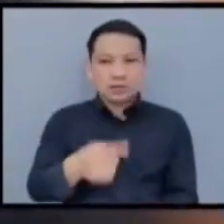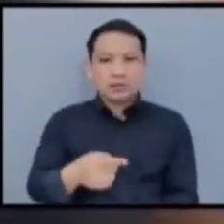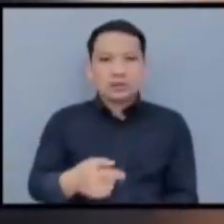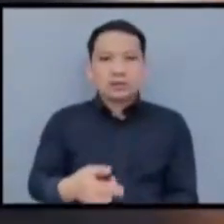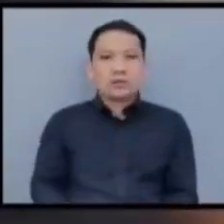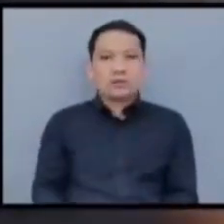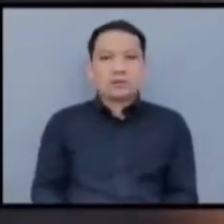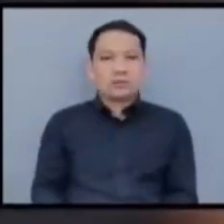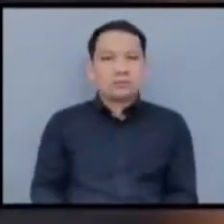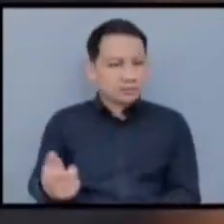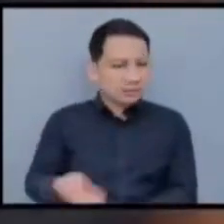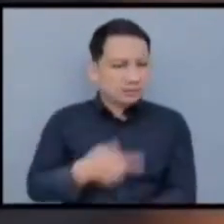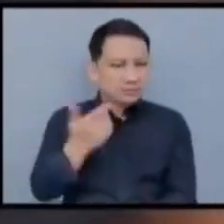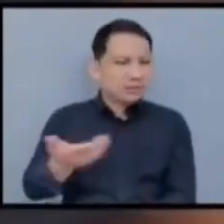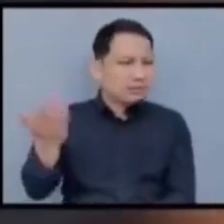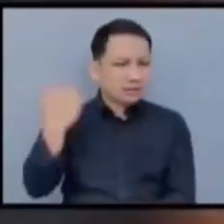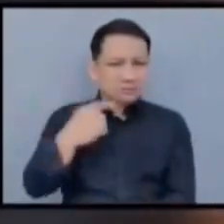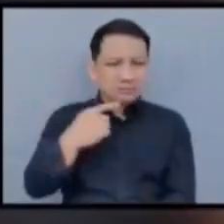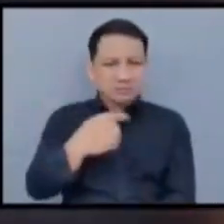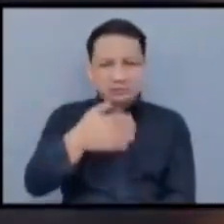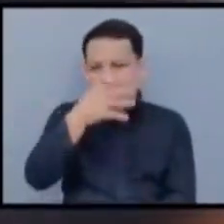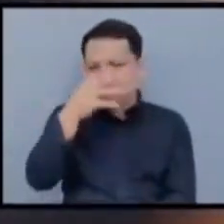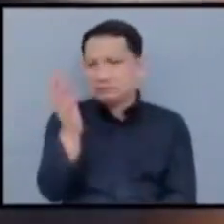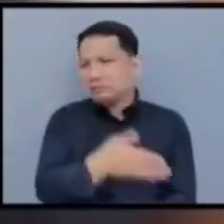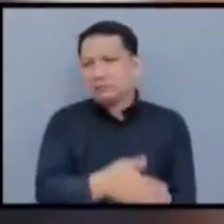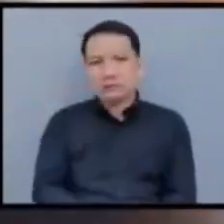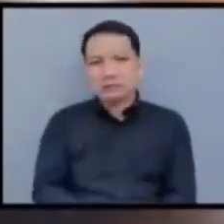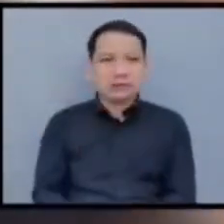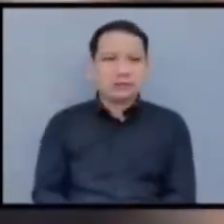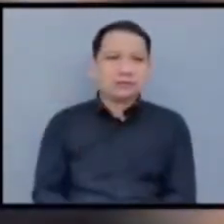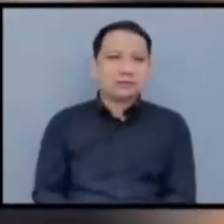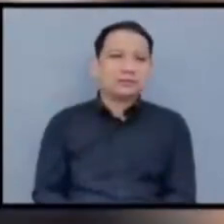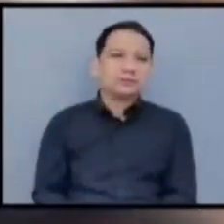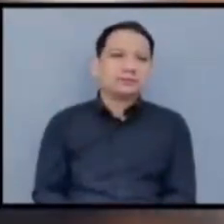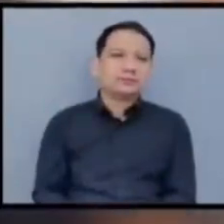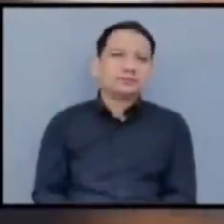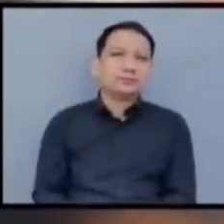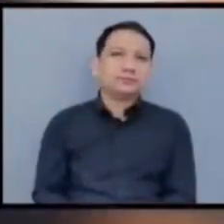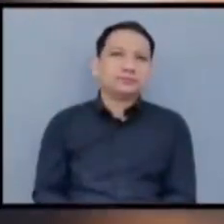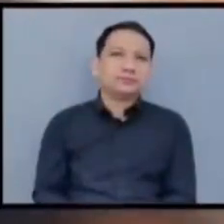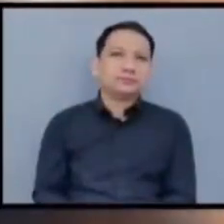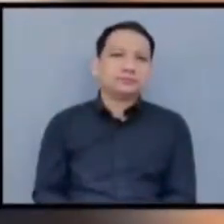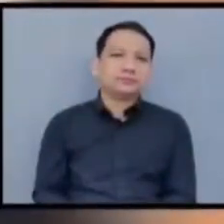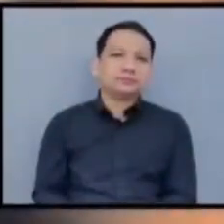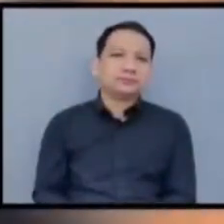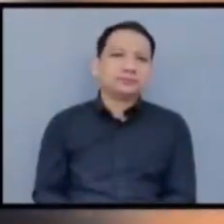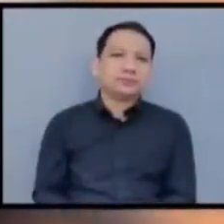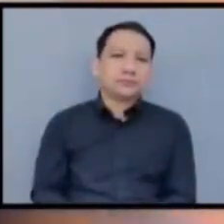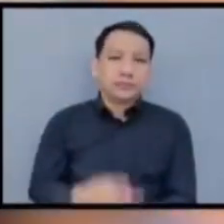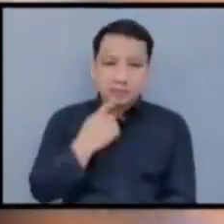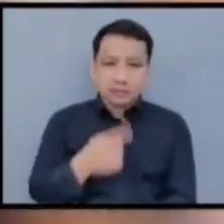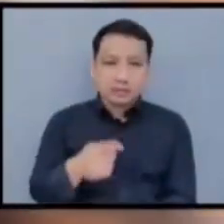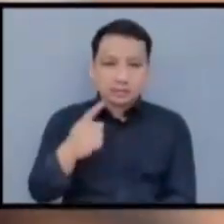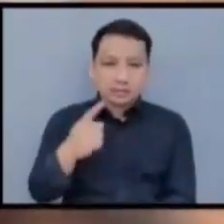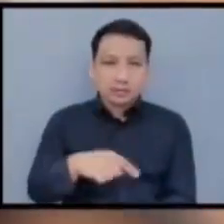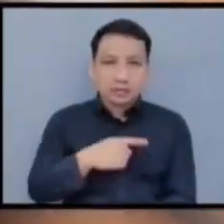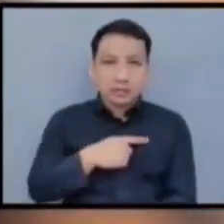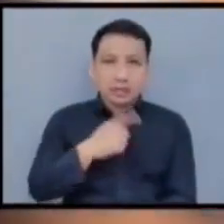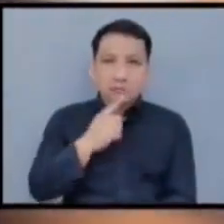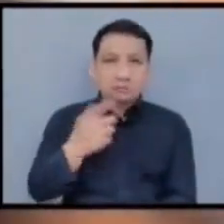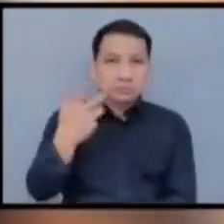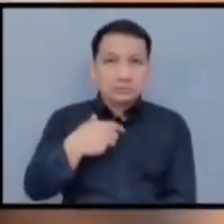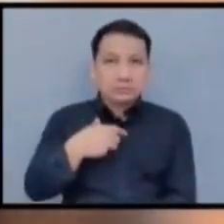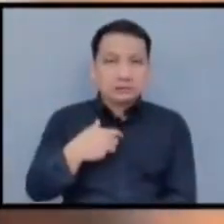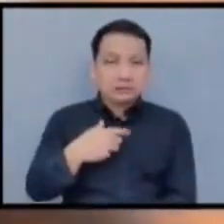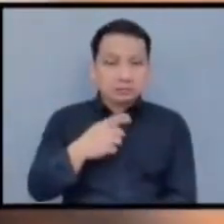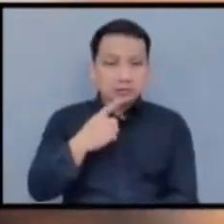na yan, isang buwan, hindi ko na lang pinapatulan eh. Pero kung minsan, pasensya na rin po kayo kung nakakapagsalita ako ng hindi rin maganda.